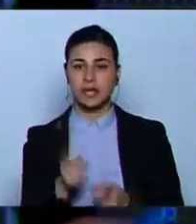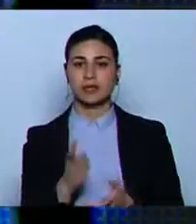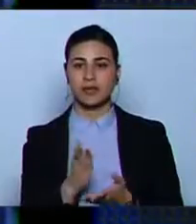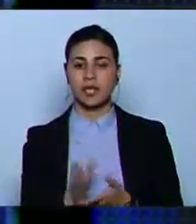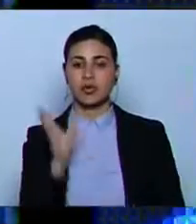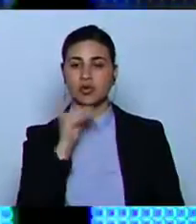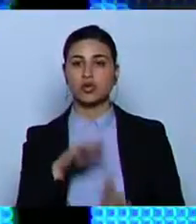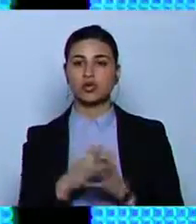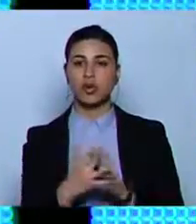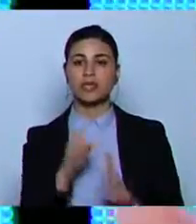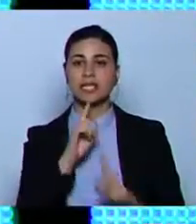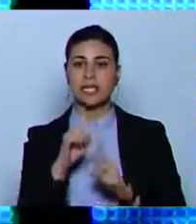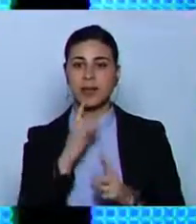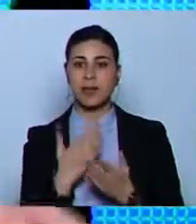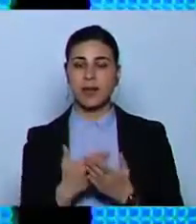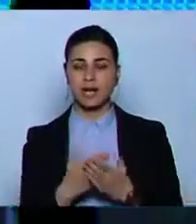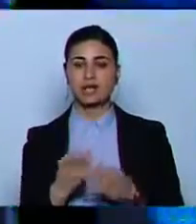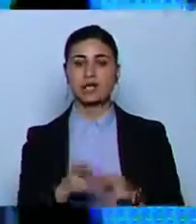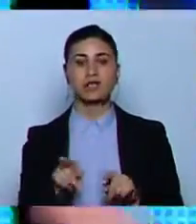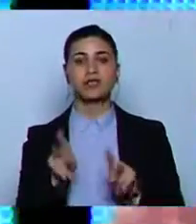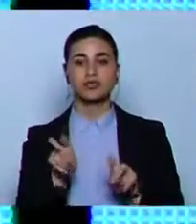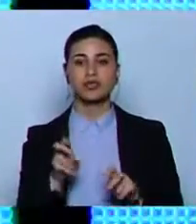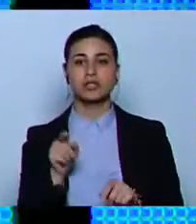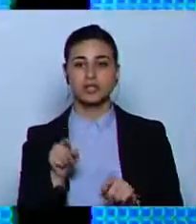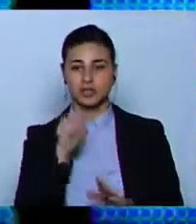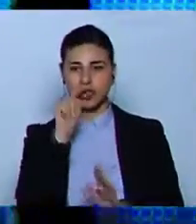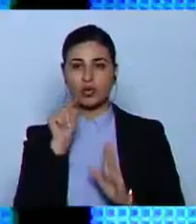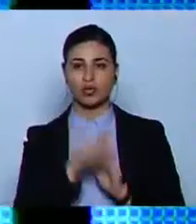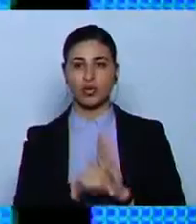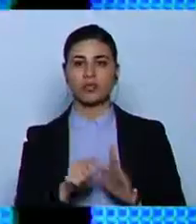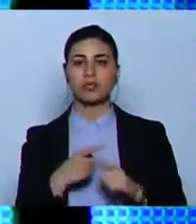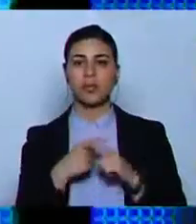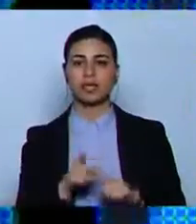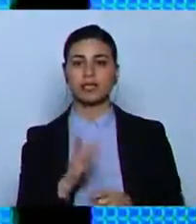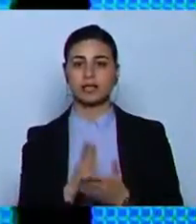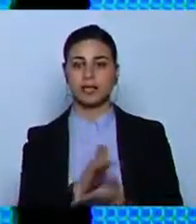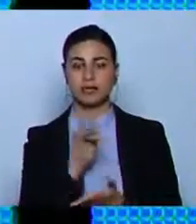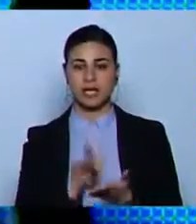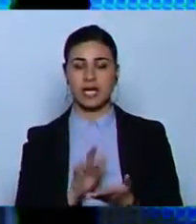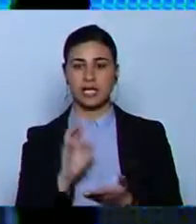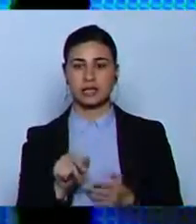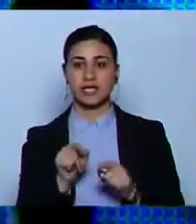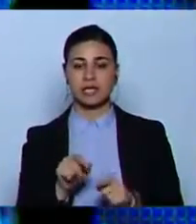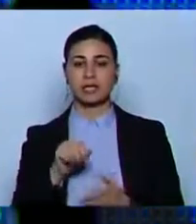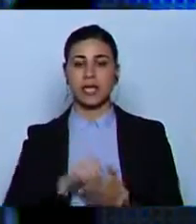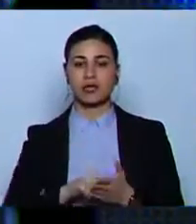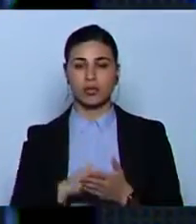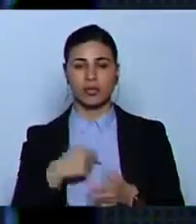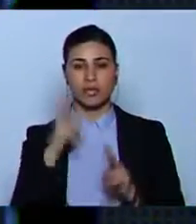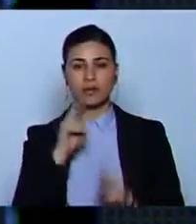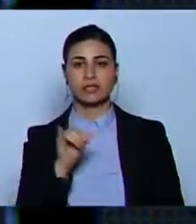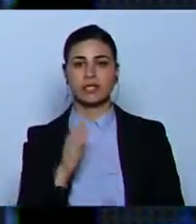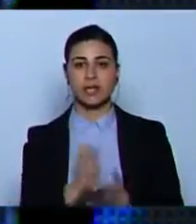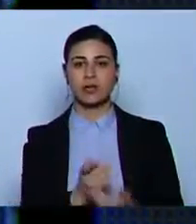ხო, სოფლის კრებები არის სწორედ ის ჩართულობის მექანიზმი, რაც აქვს ქალაქს, ხო, და ეს არგუმენტები არ ვიცი საიდან